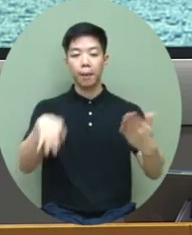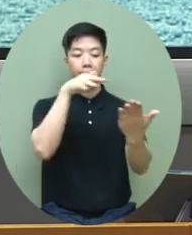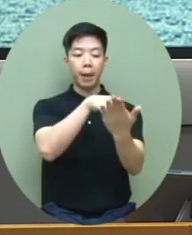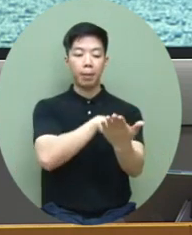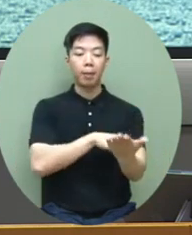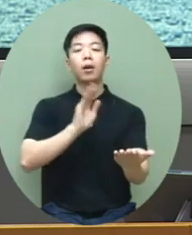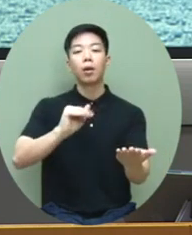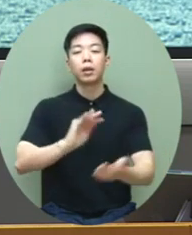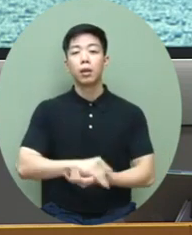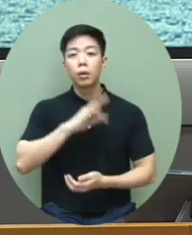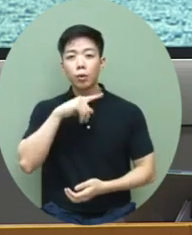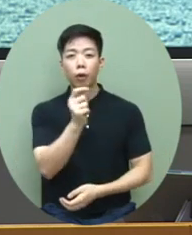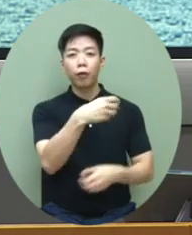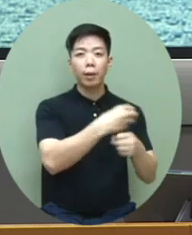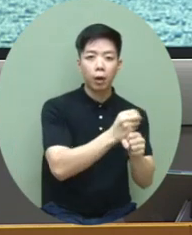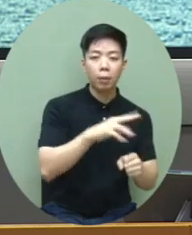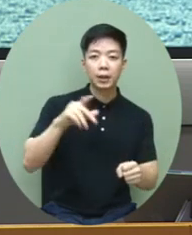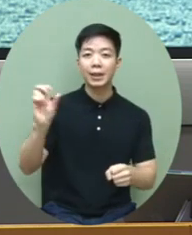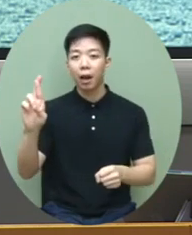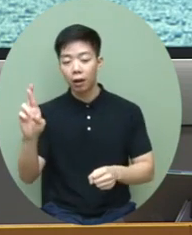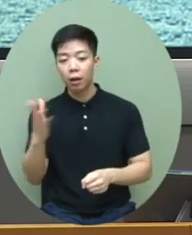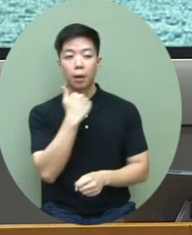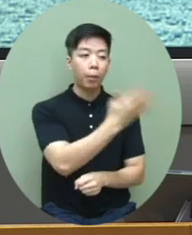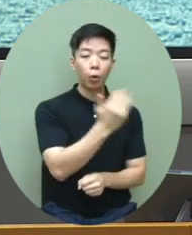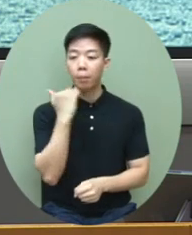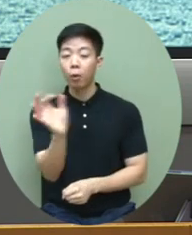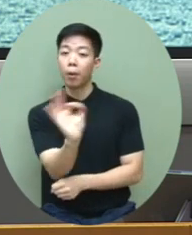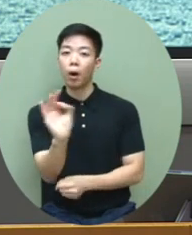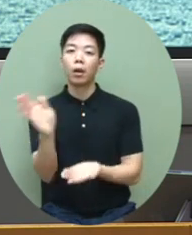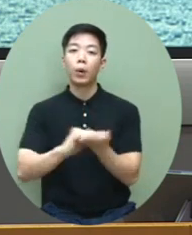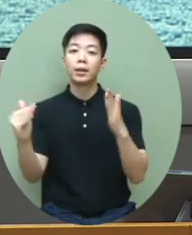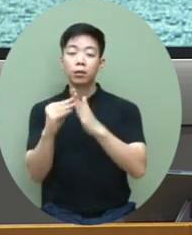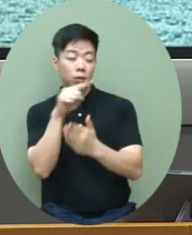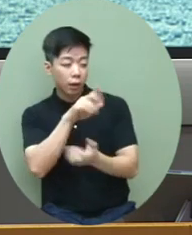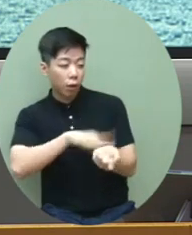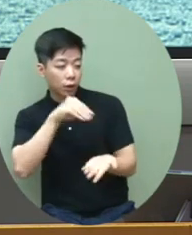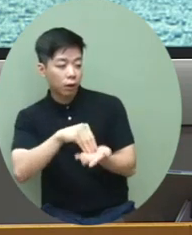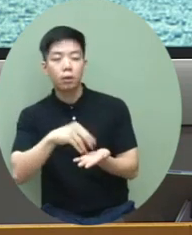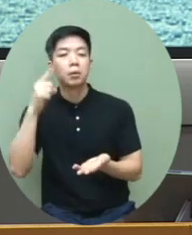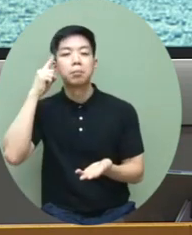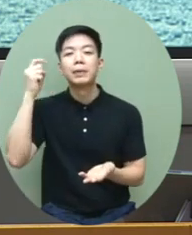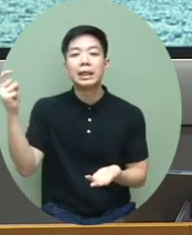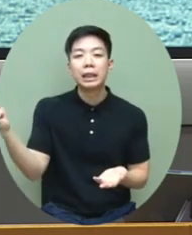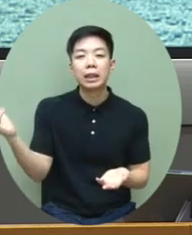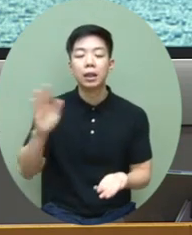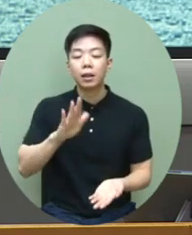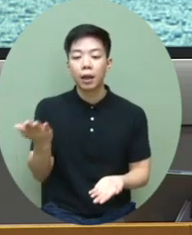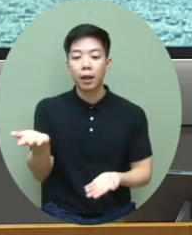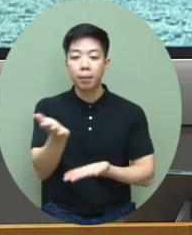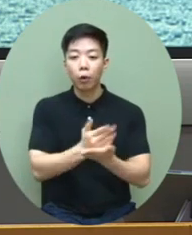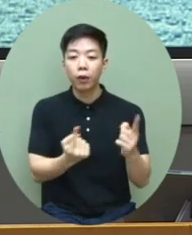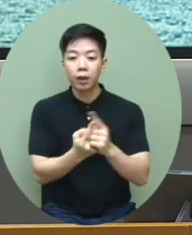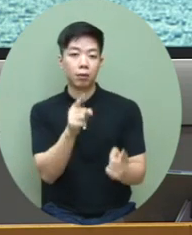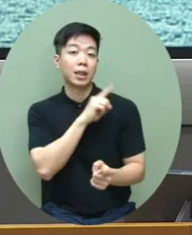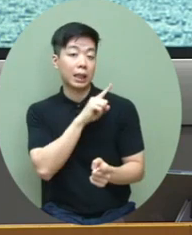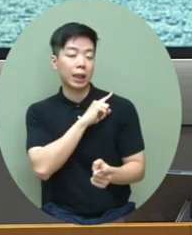兩個平台都冇呈報俾我哋聽咧，其實衛生署咧就唔會知道你個個案。但係我都知道有個別嘅人士咧，可能佢會自己打咗電